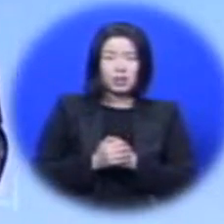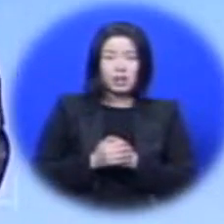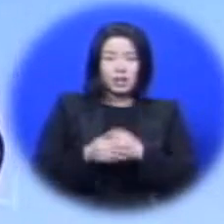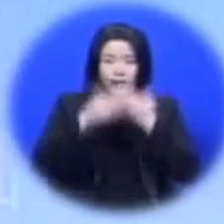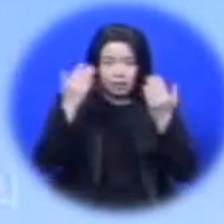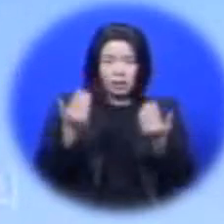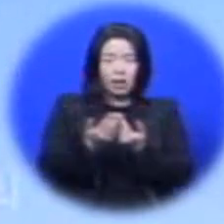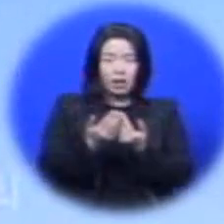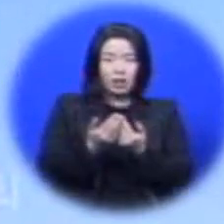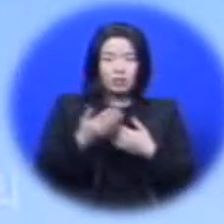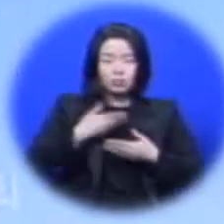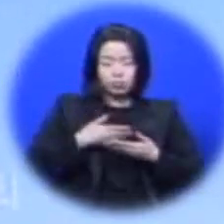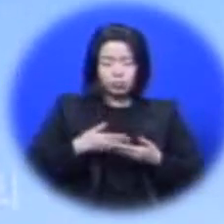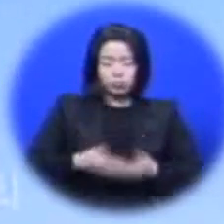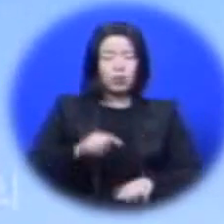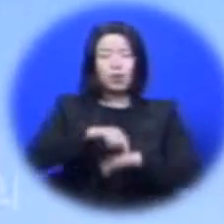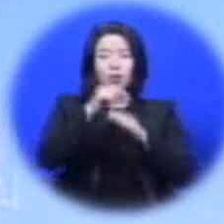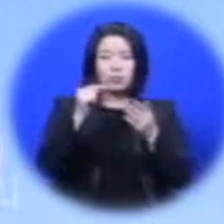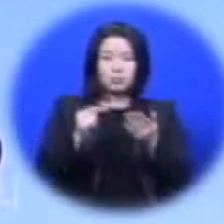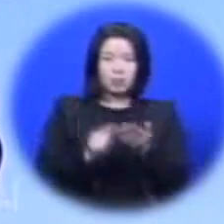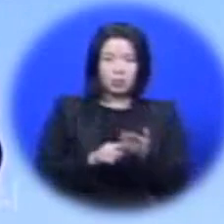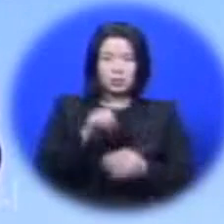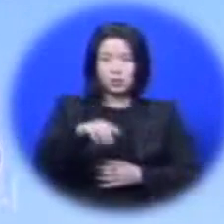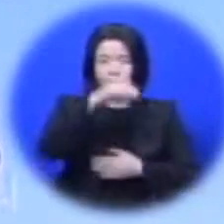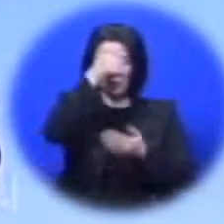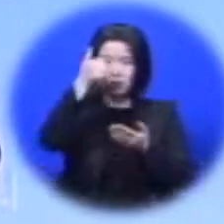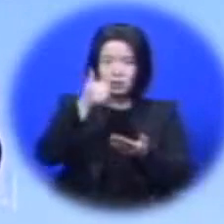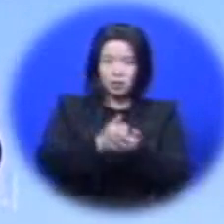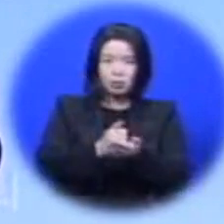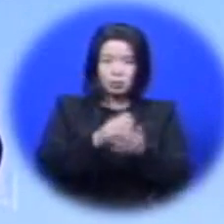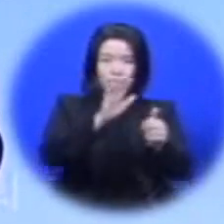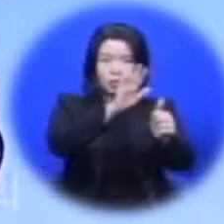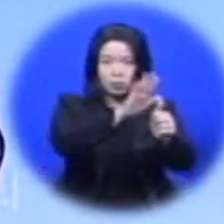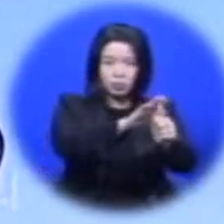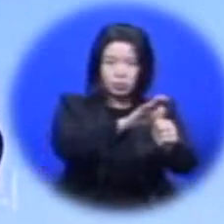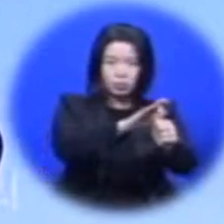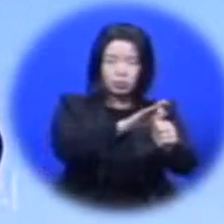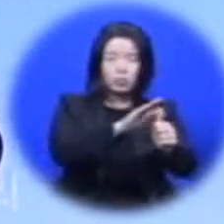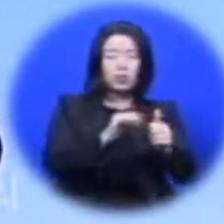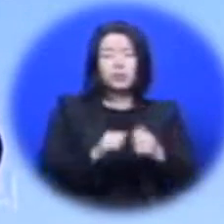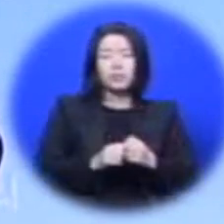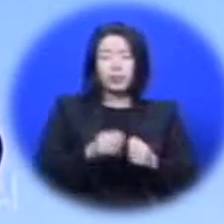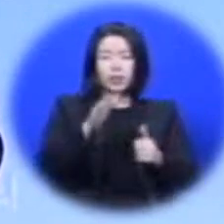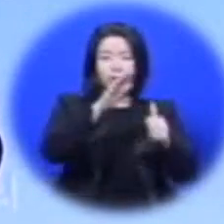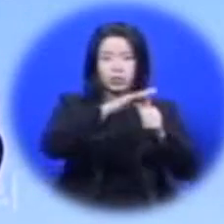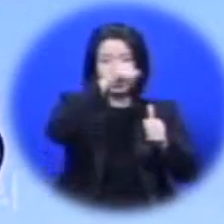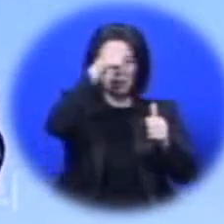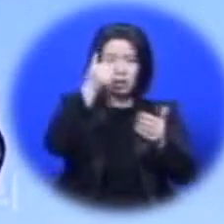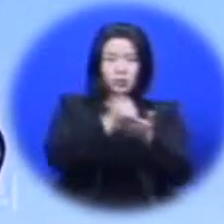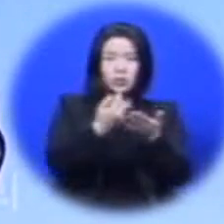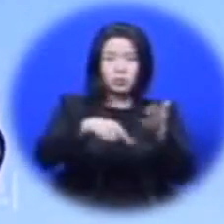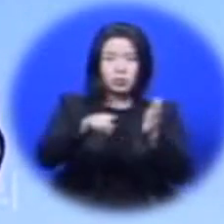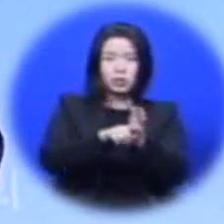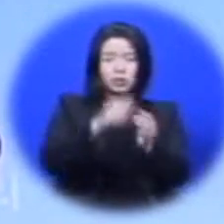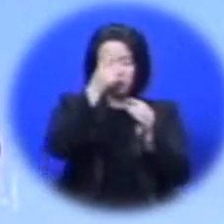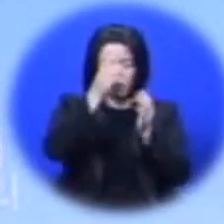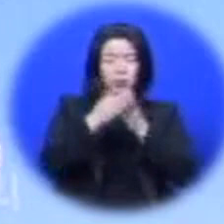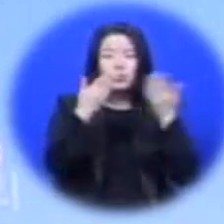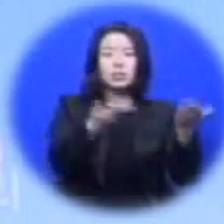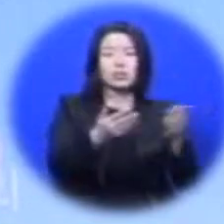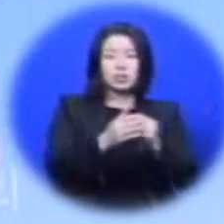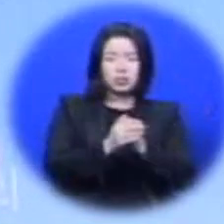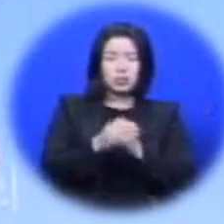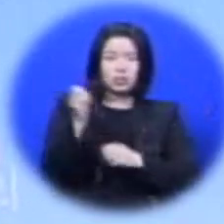다들 굉장히 무거운 마음으로 그 장로님에게 손을 얹고 그 장로님을 위해서 기도했습니다.